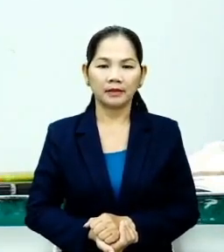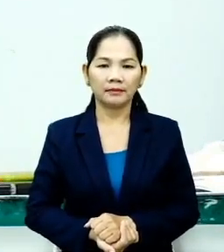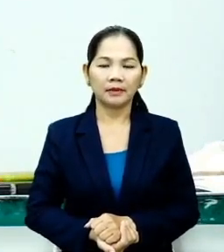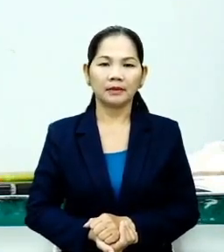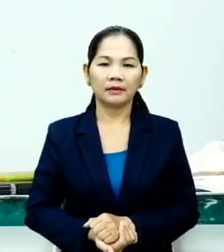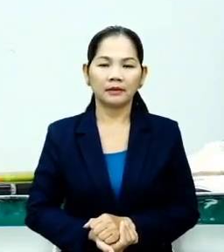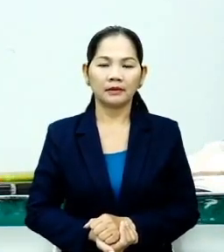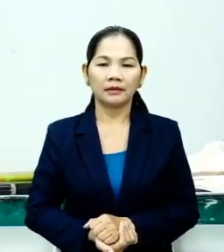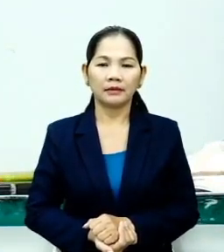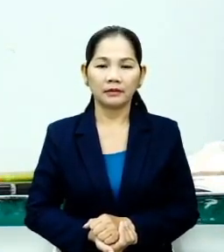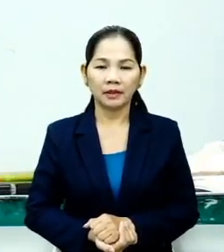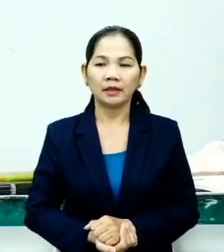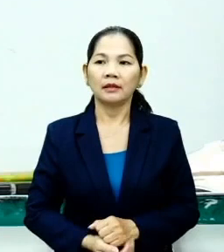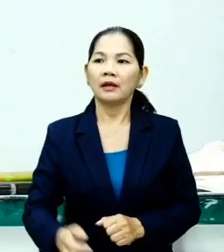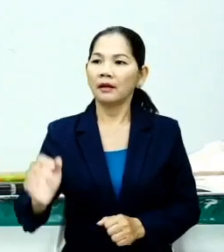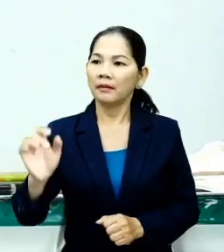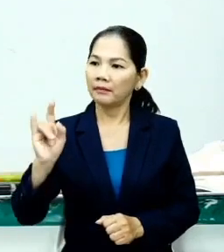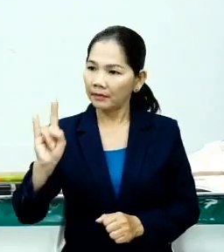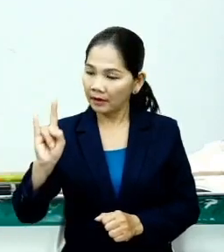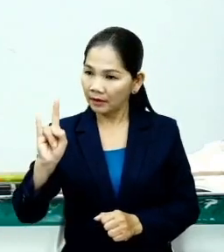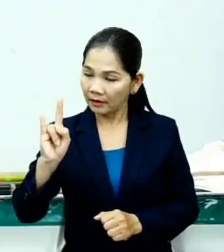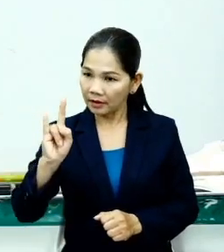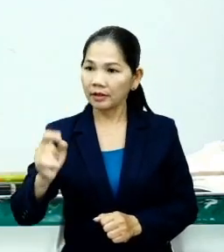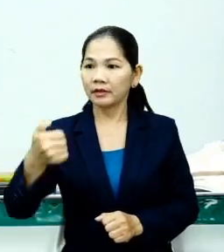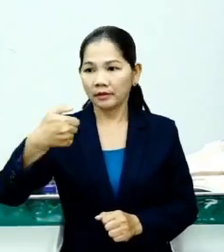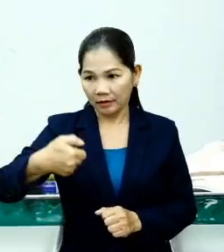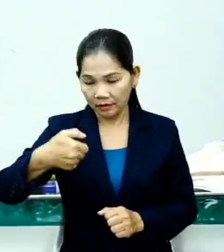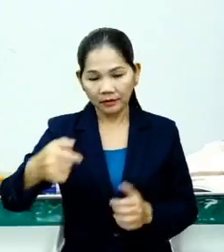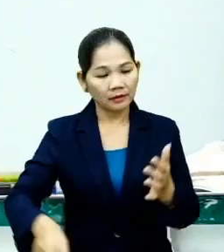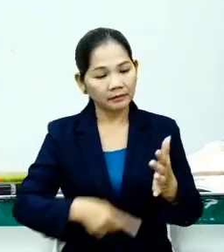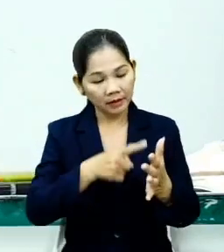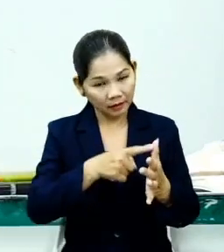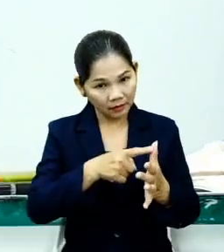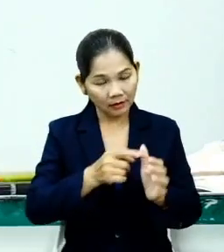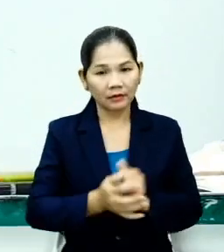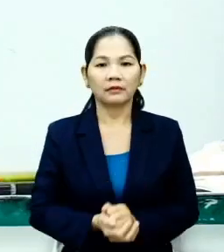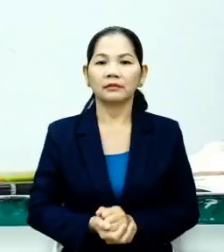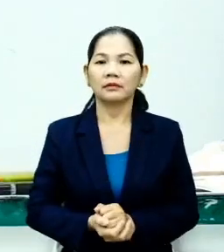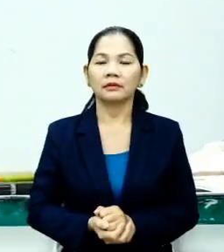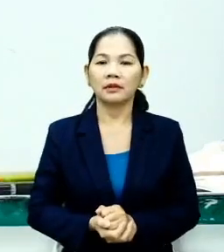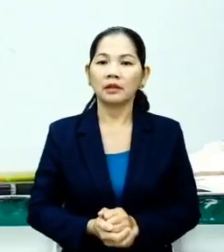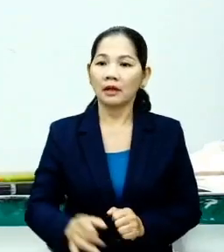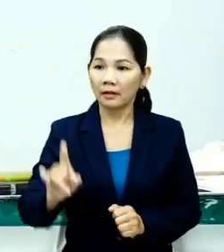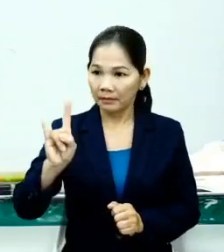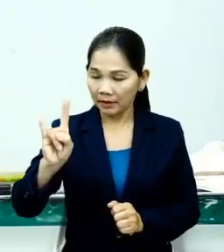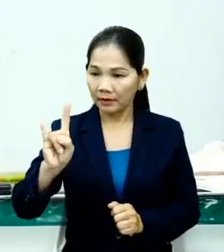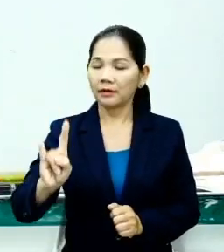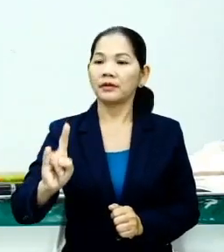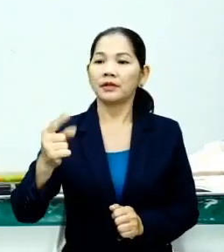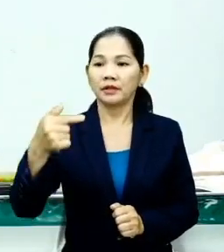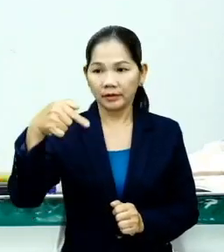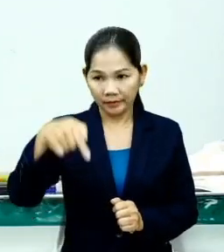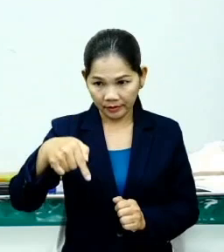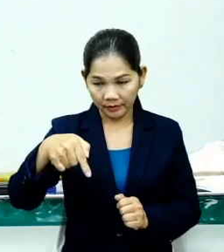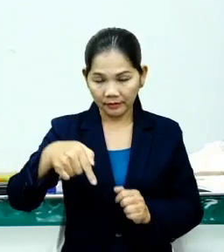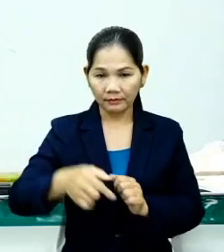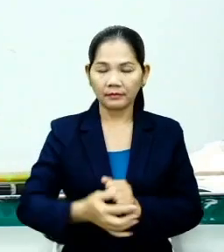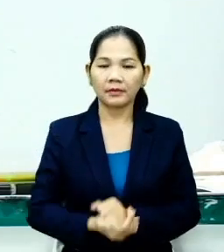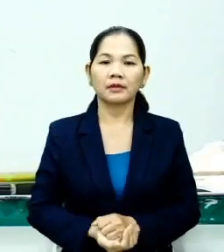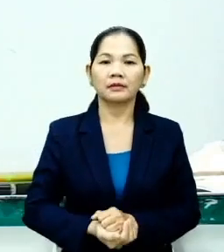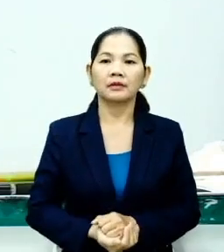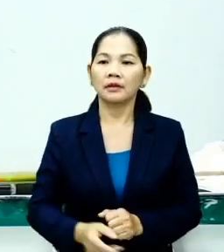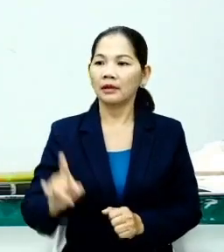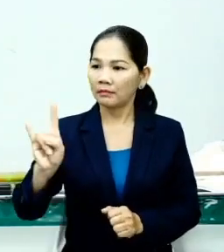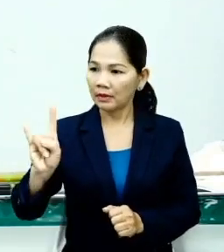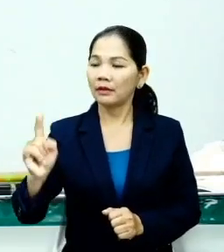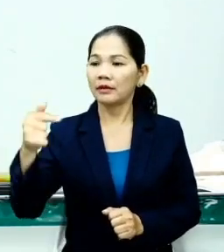cha là ổn nè mừng nghe miên số đám mừng ngầu cha con sẽ đáp nẹt cụ bằng lời số cha